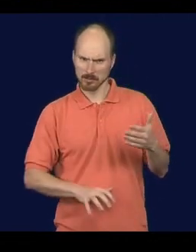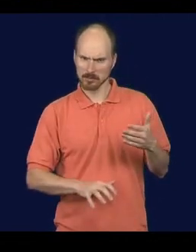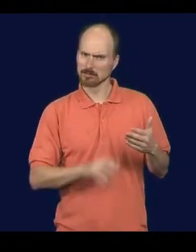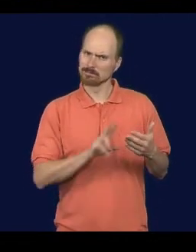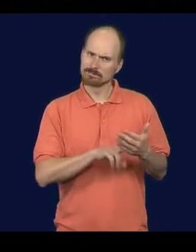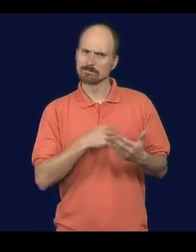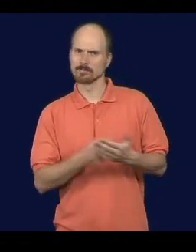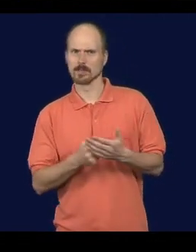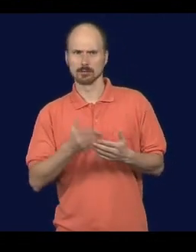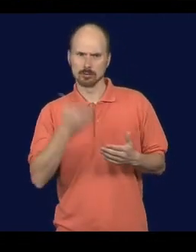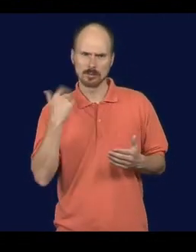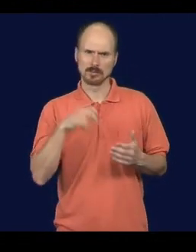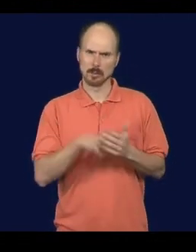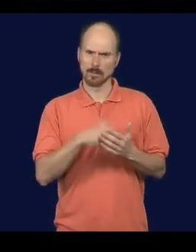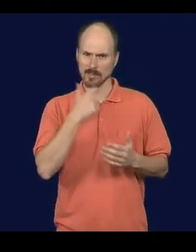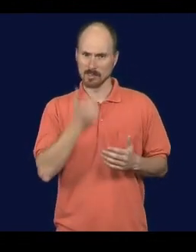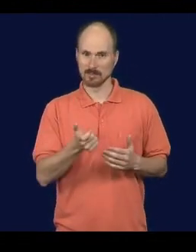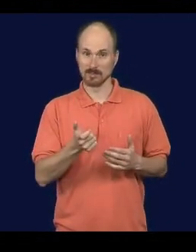Děkuji. Tak, děkuji Štěpánovi.